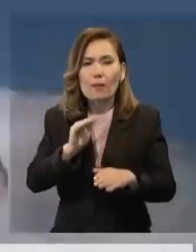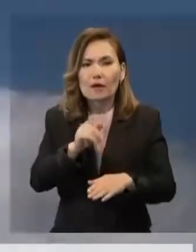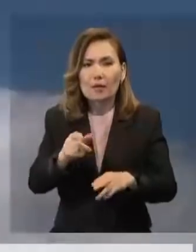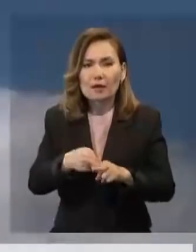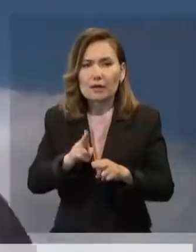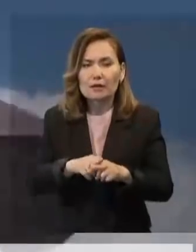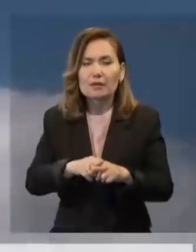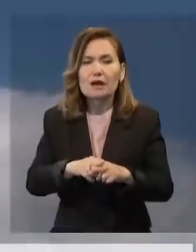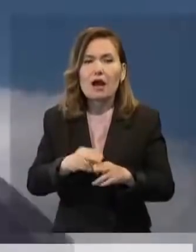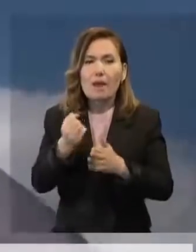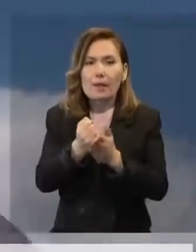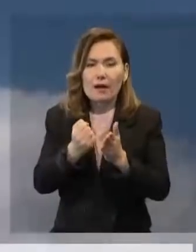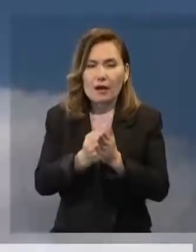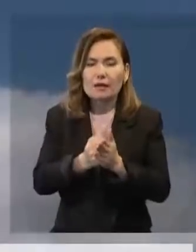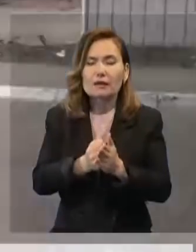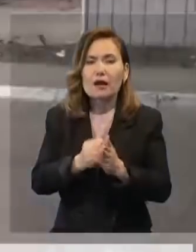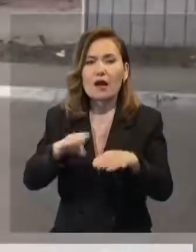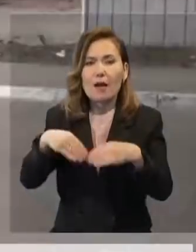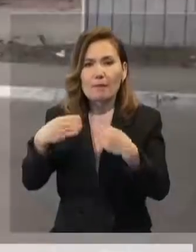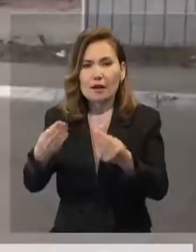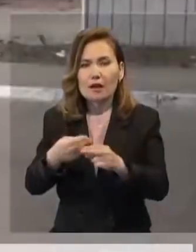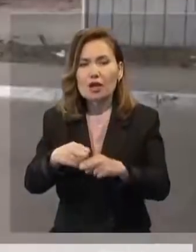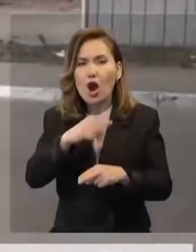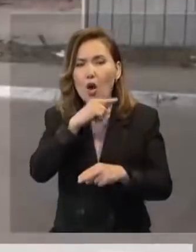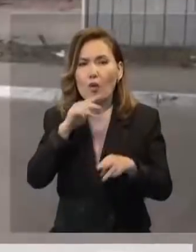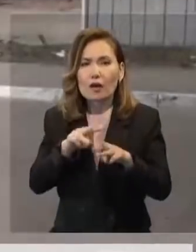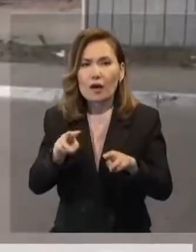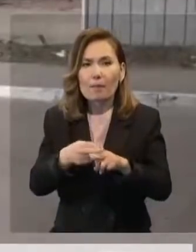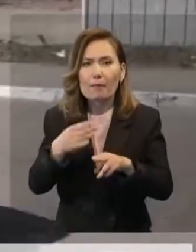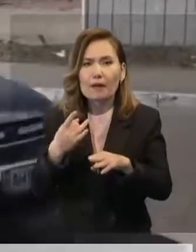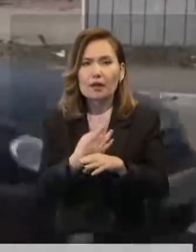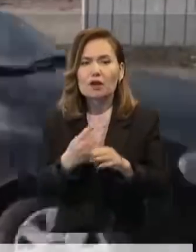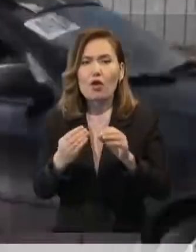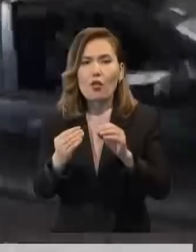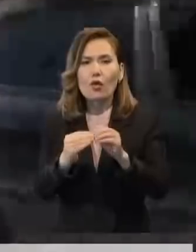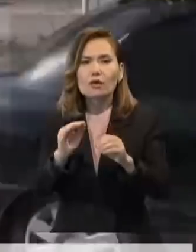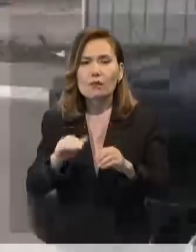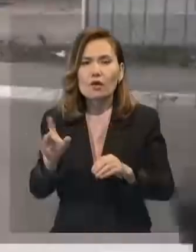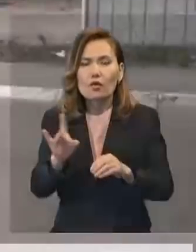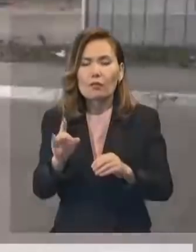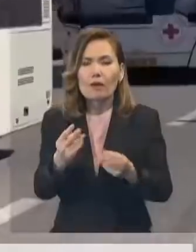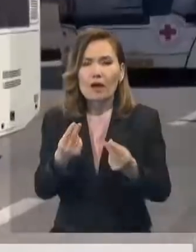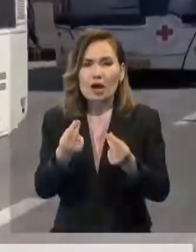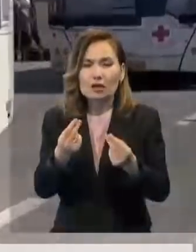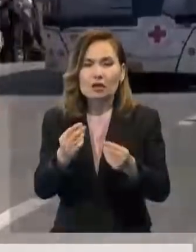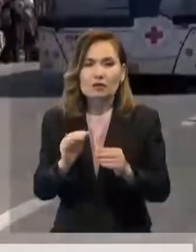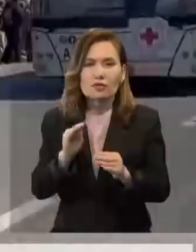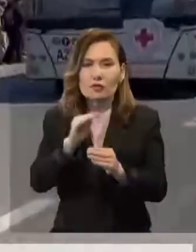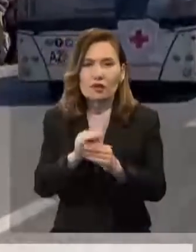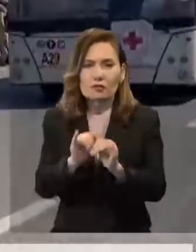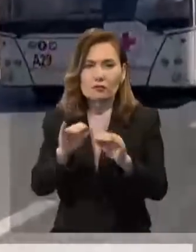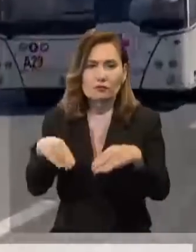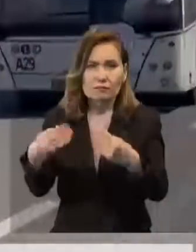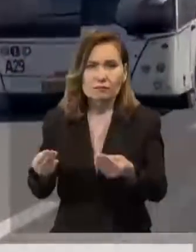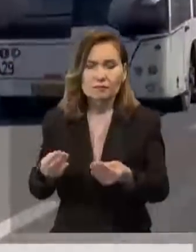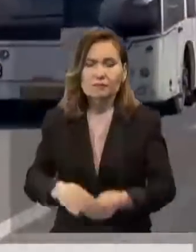аса адамға азаматтық берілген. Орыс үкіметі оларға берілетін бір реттік 10 мың рубль көлемін ұлғайтқан.